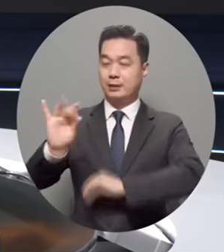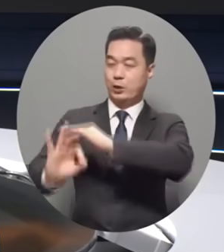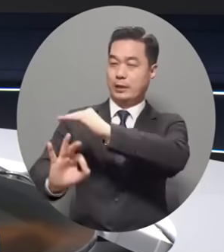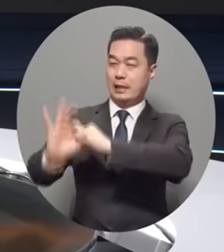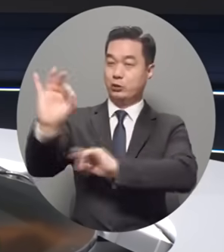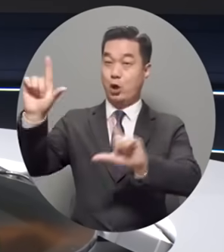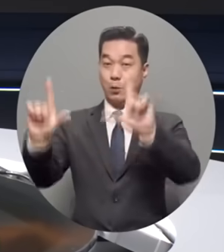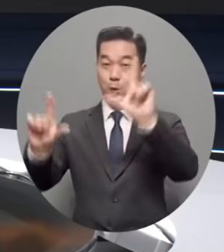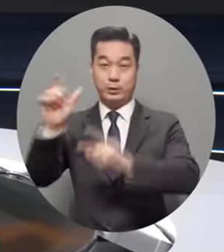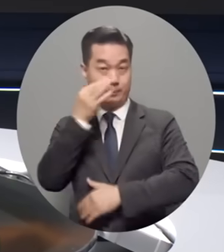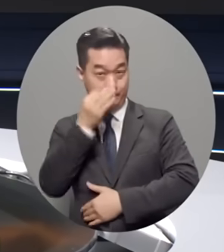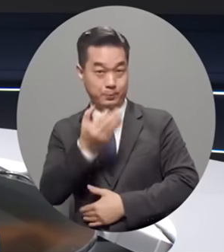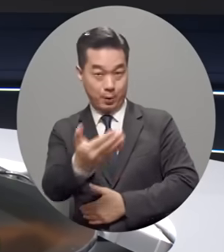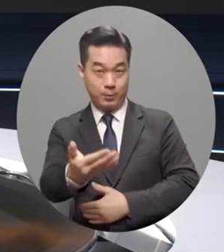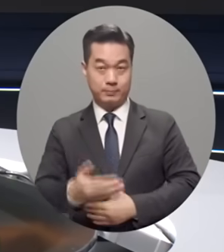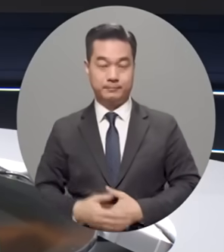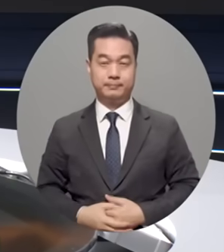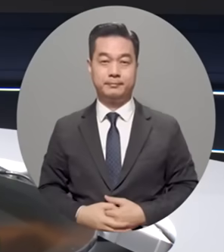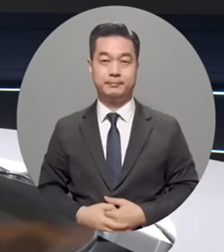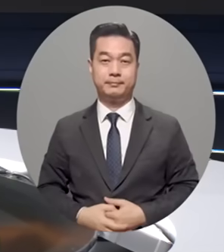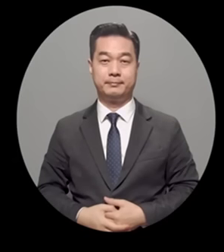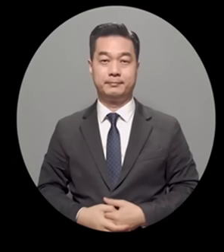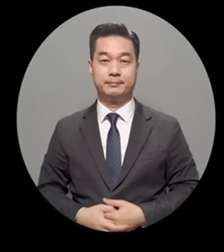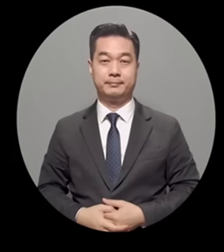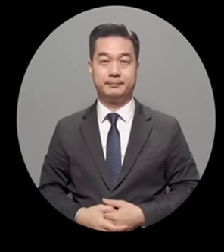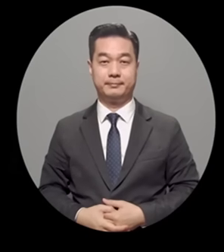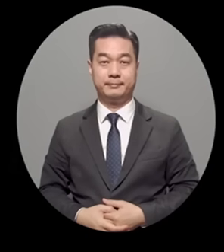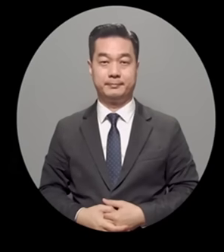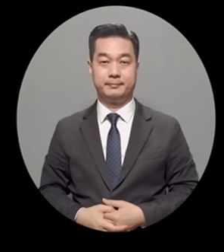손구민 기자가 전해드립니다.